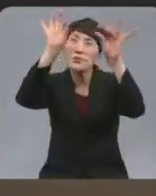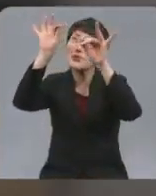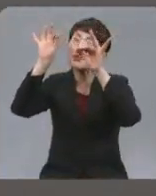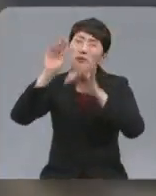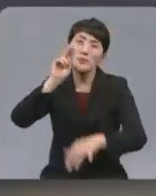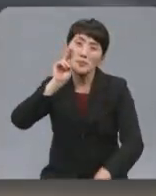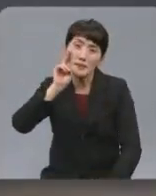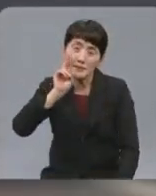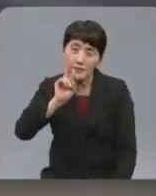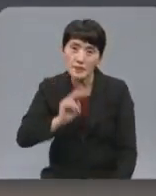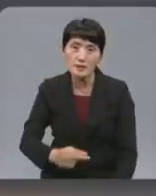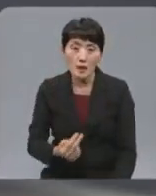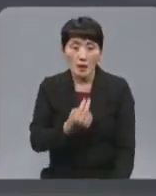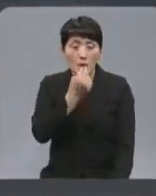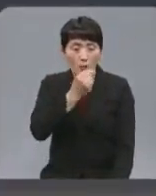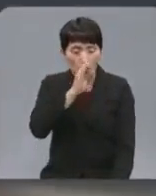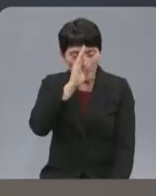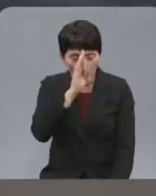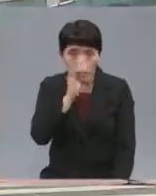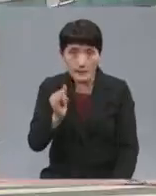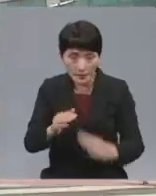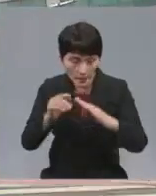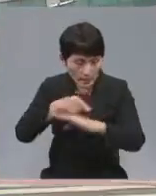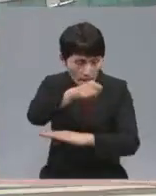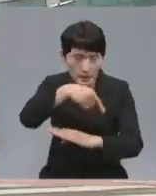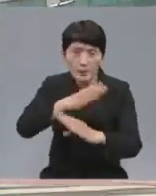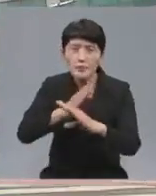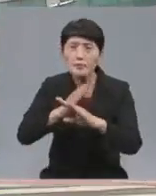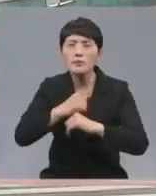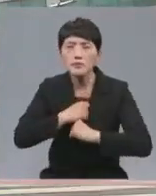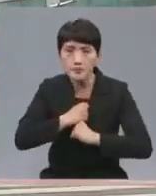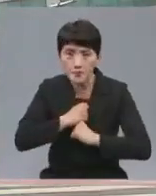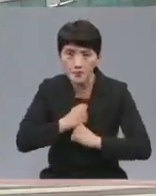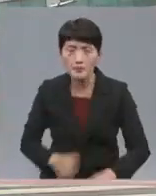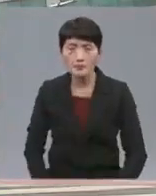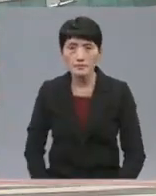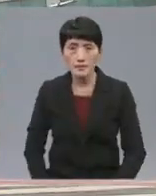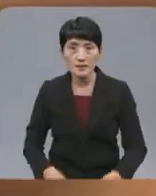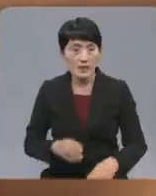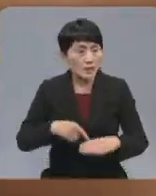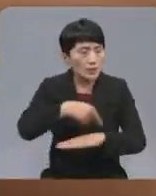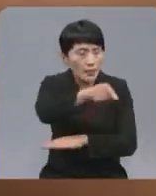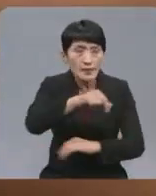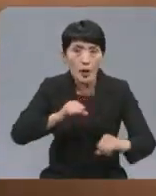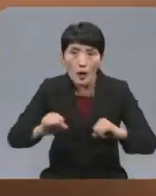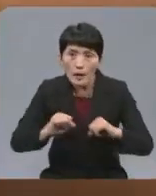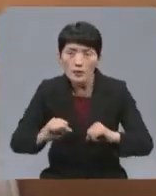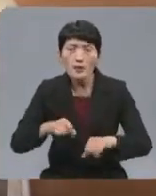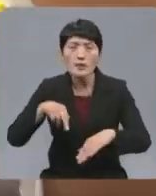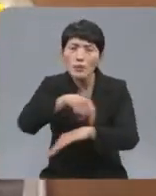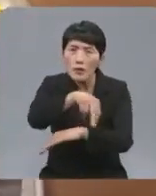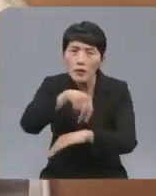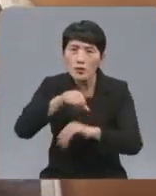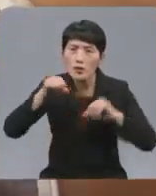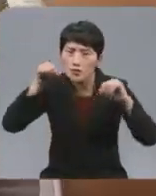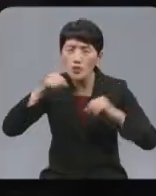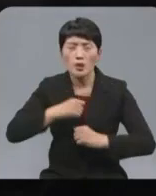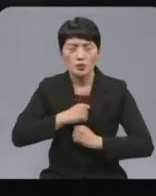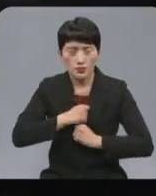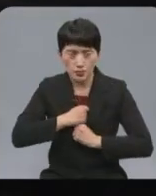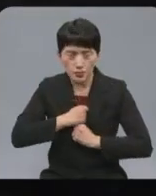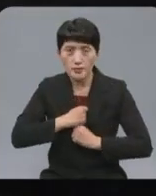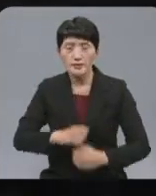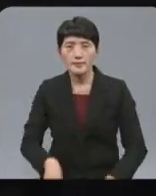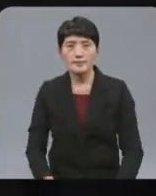защиты не ниже kf-80 а воздух помещениях периодически увлажнять